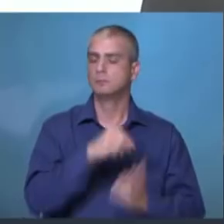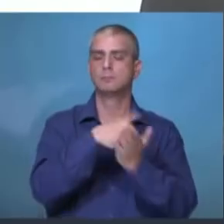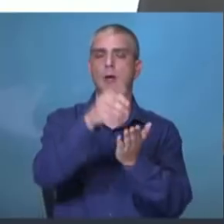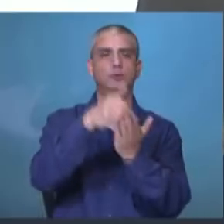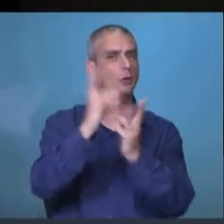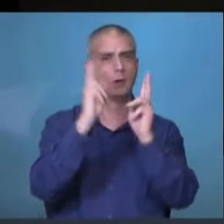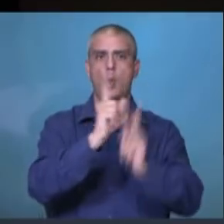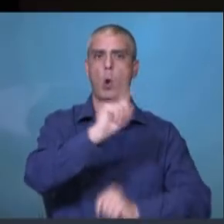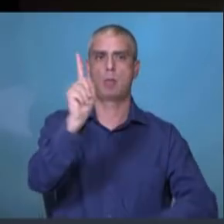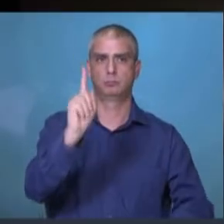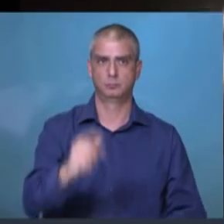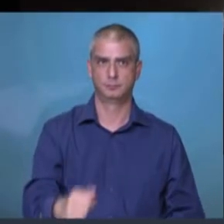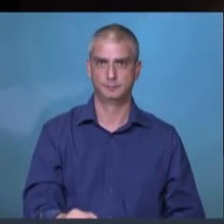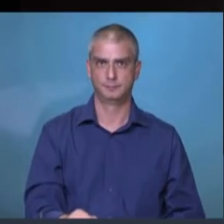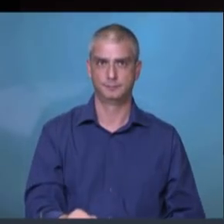אל-עודה לן תתווקף